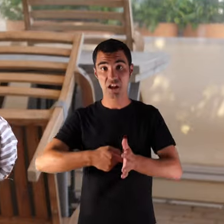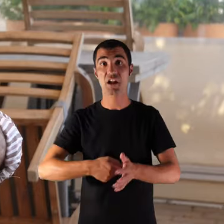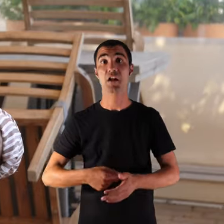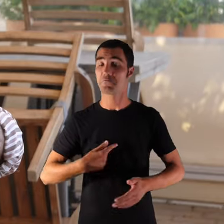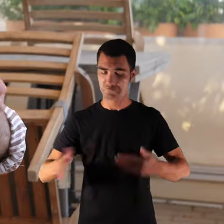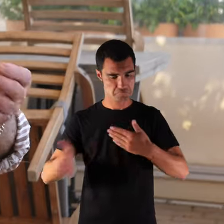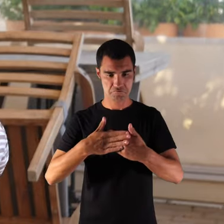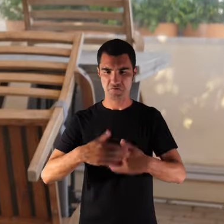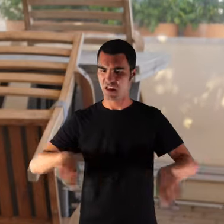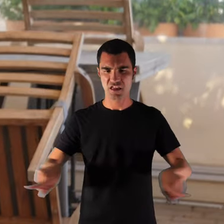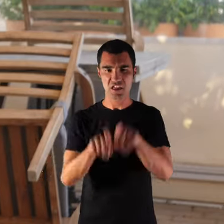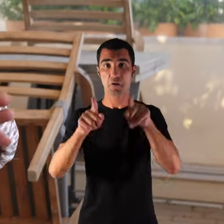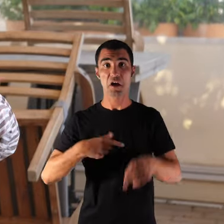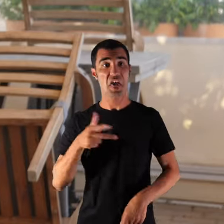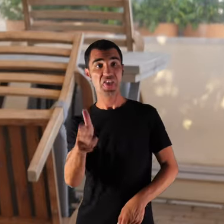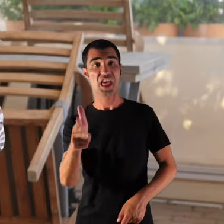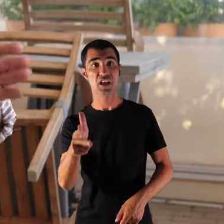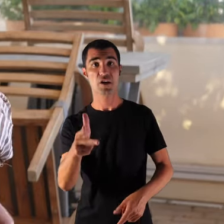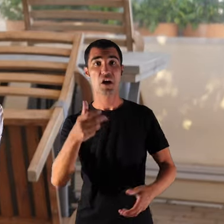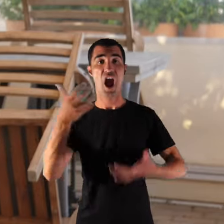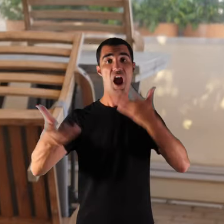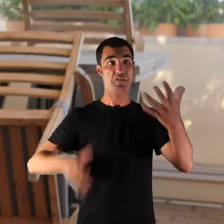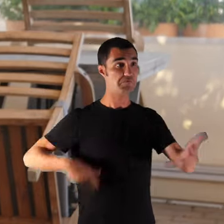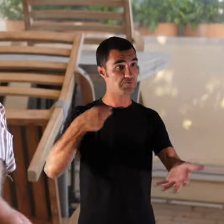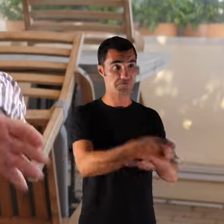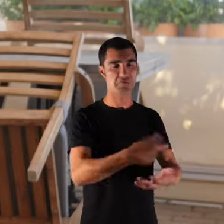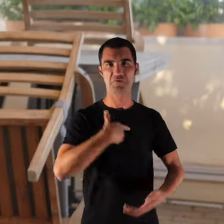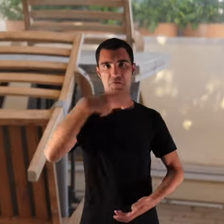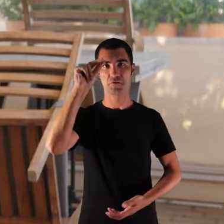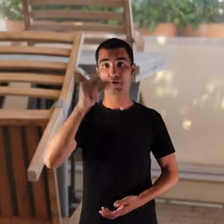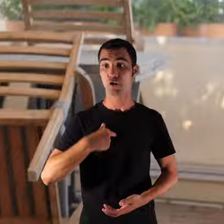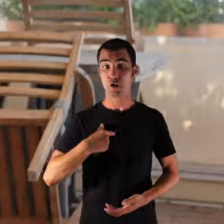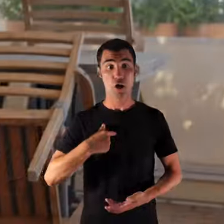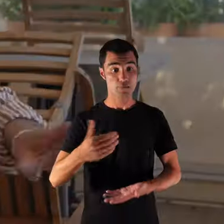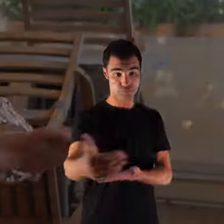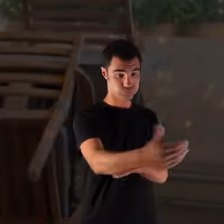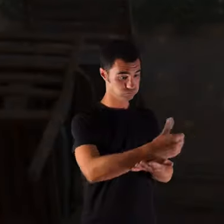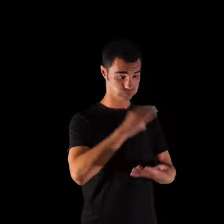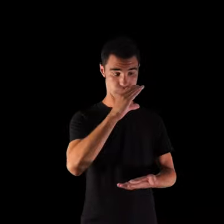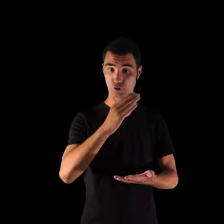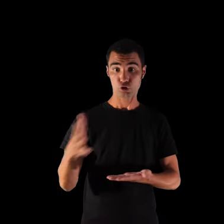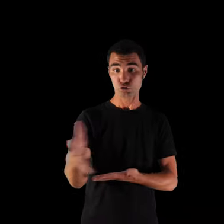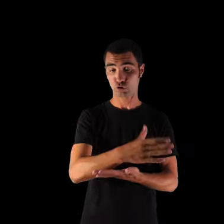no sé d'on ve, per pagar això drets d'autors. Jo tot el que guany, tot el gast.